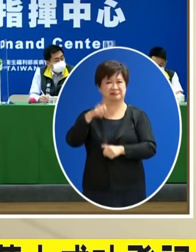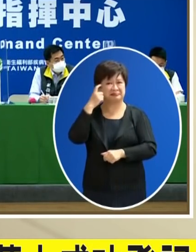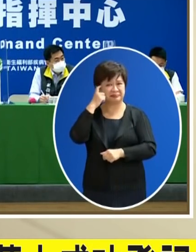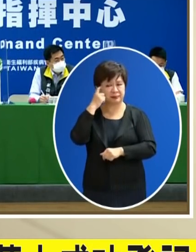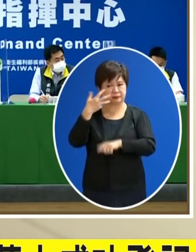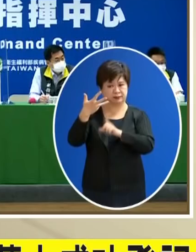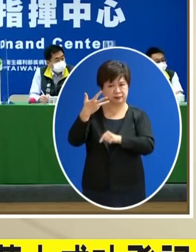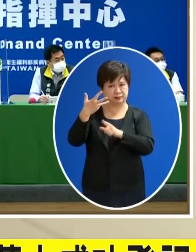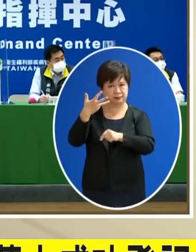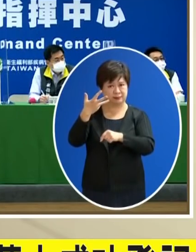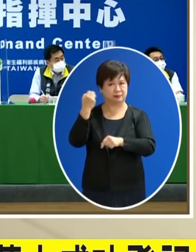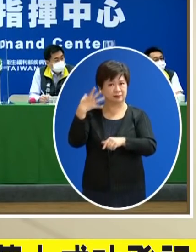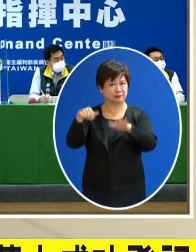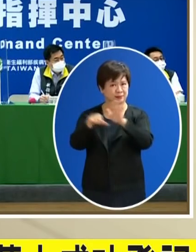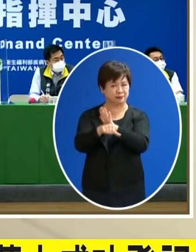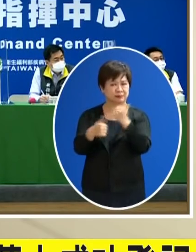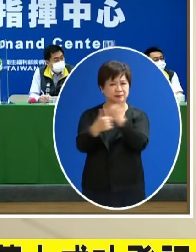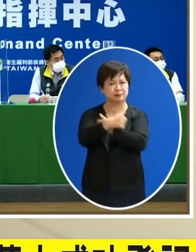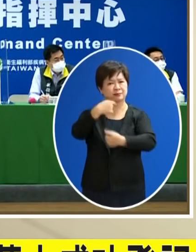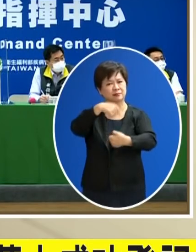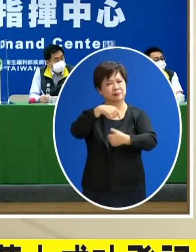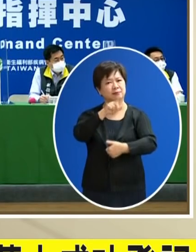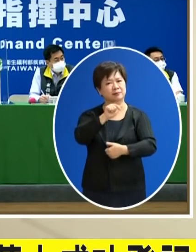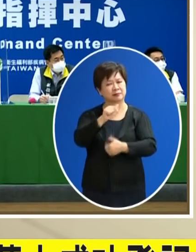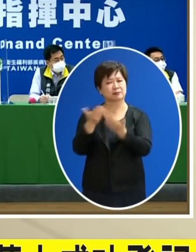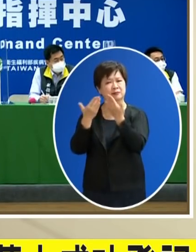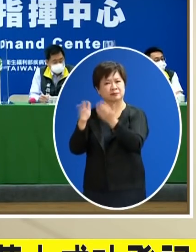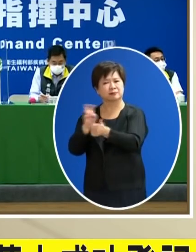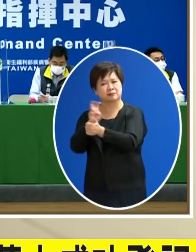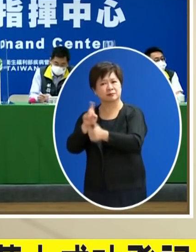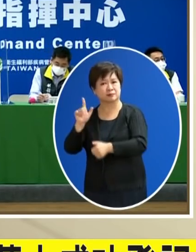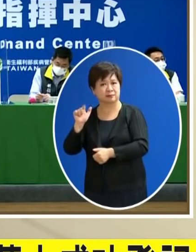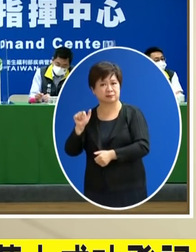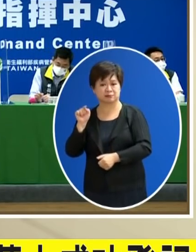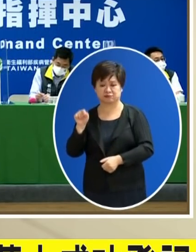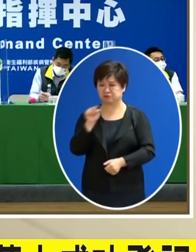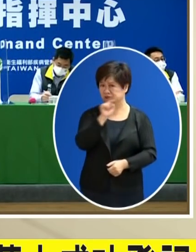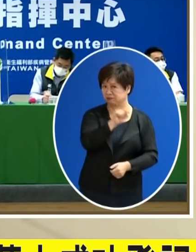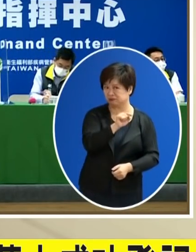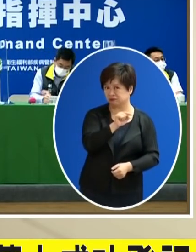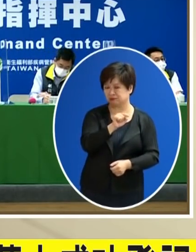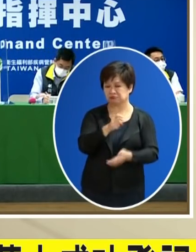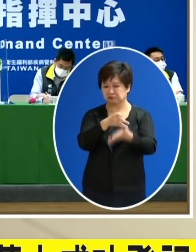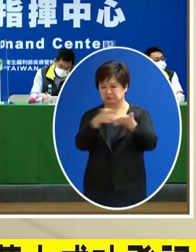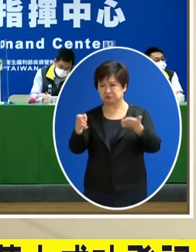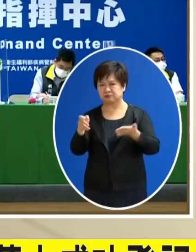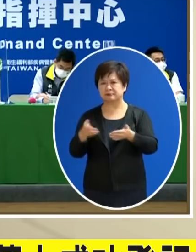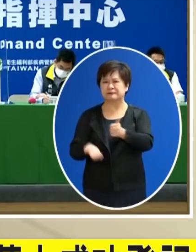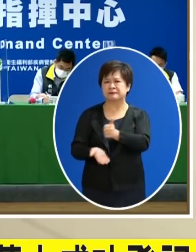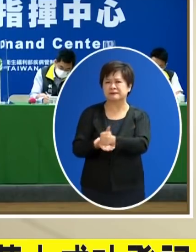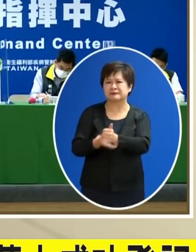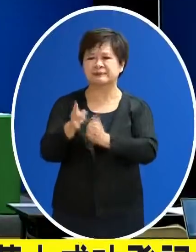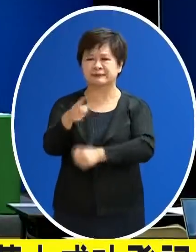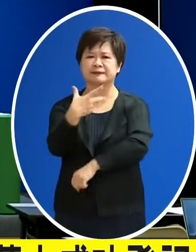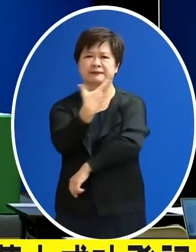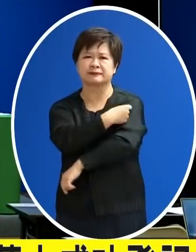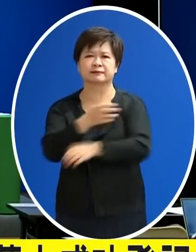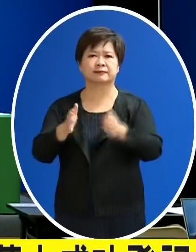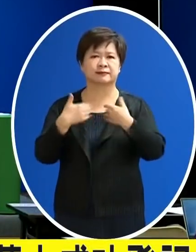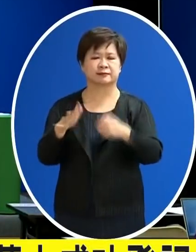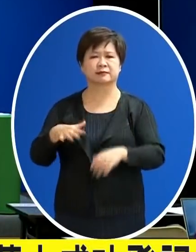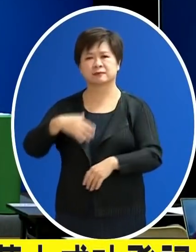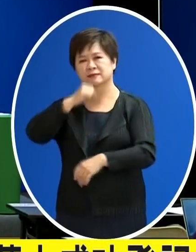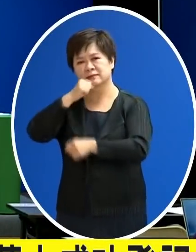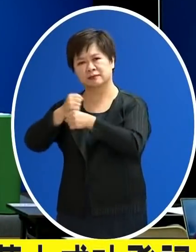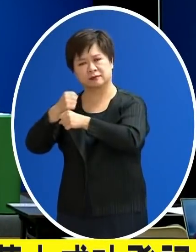月的新进的一些代课老师、课后照顾老师的这些人员来做造册的接种，无论是国产疫苗或